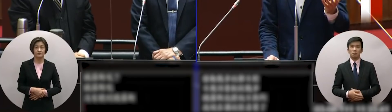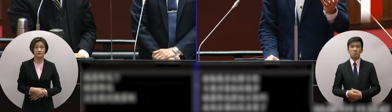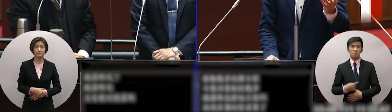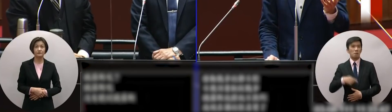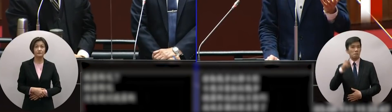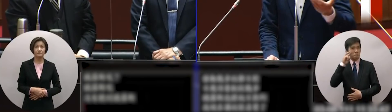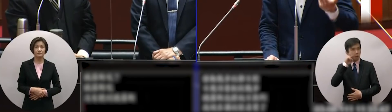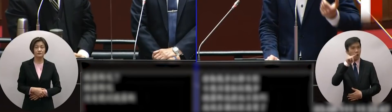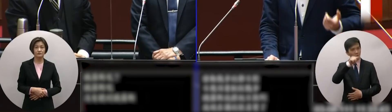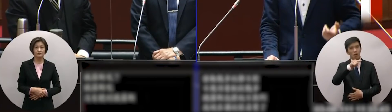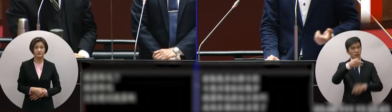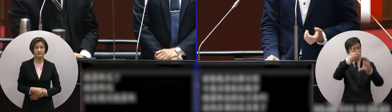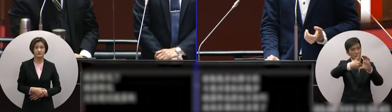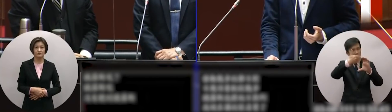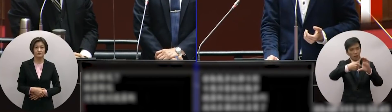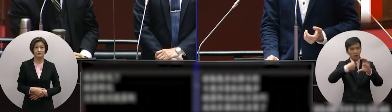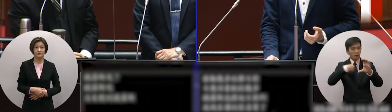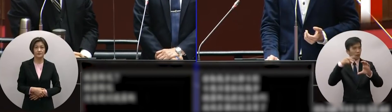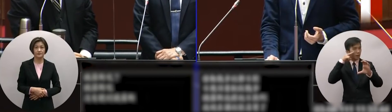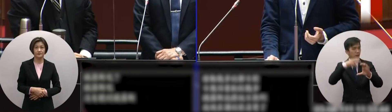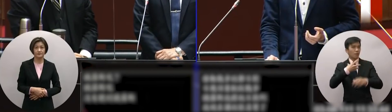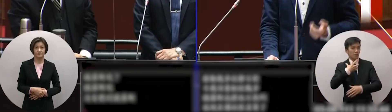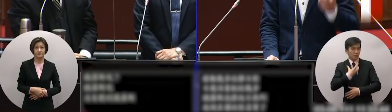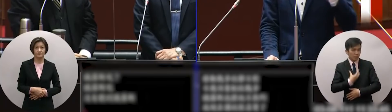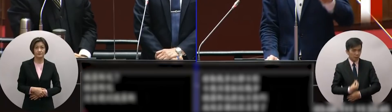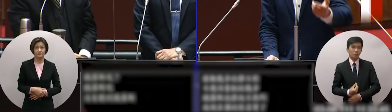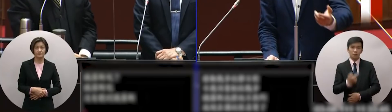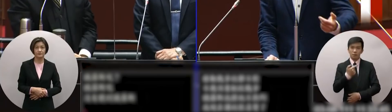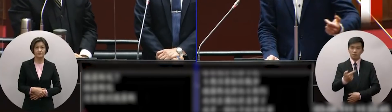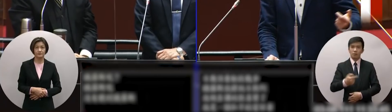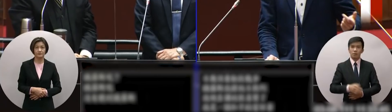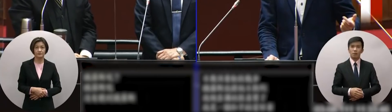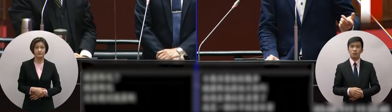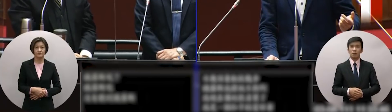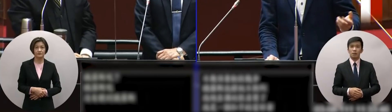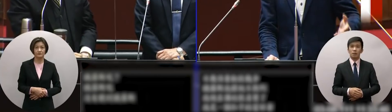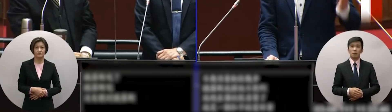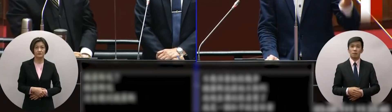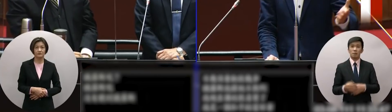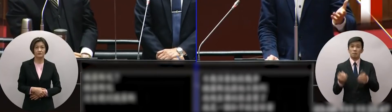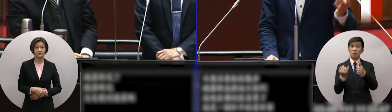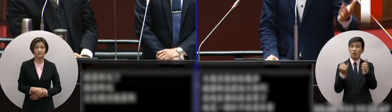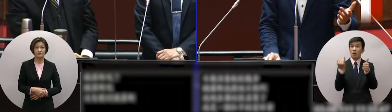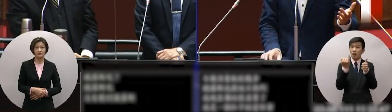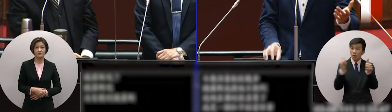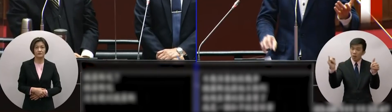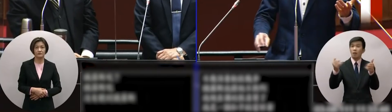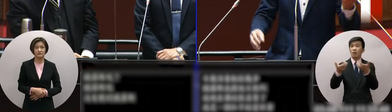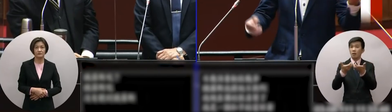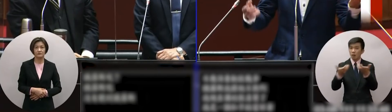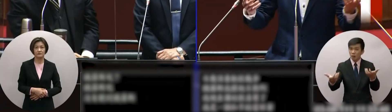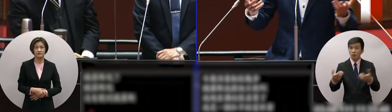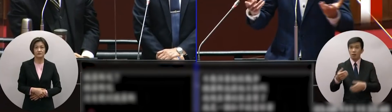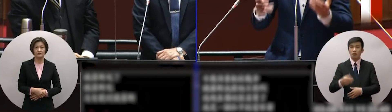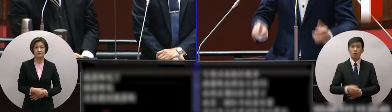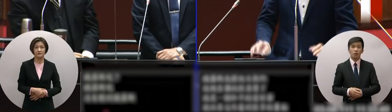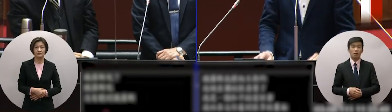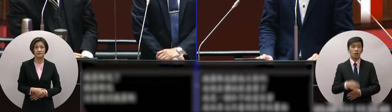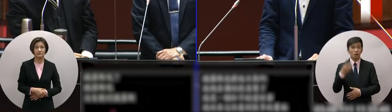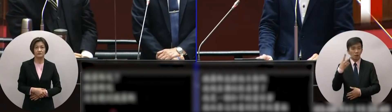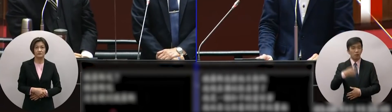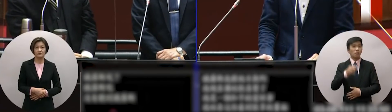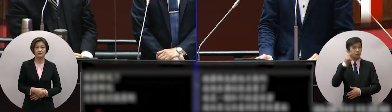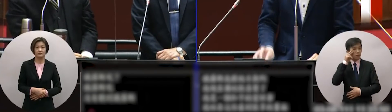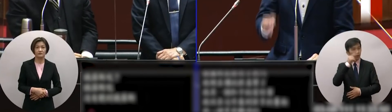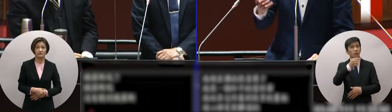的画面，我心里是很难过的，妻离子散，然后看到那么多的伤